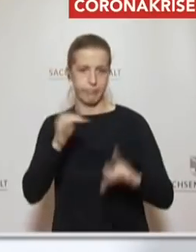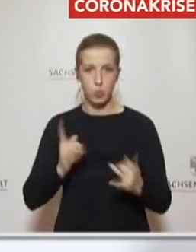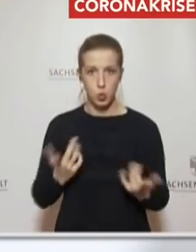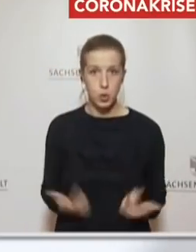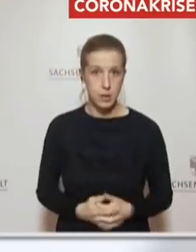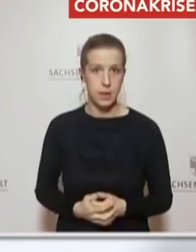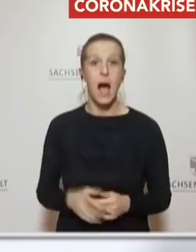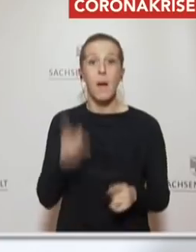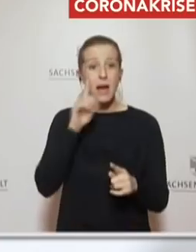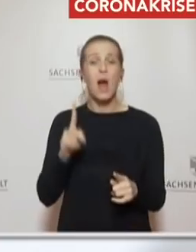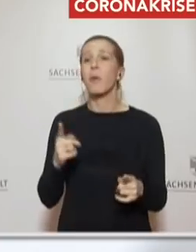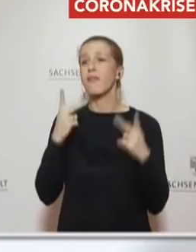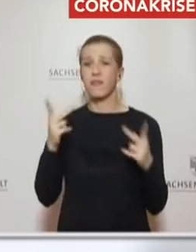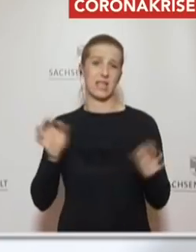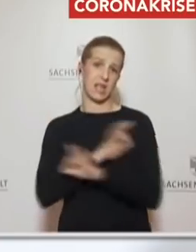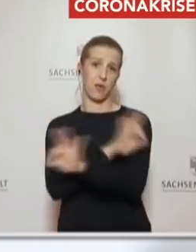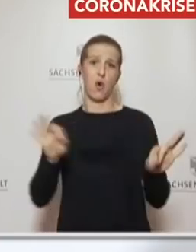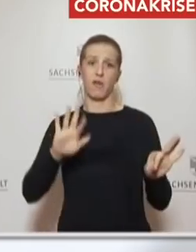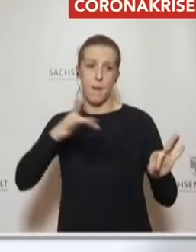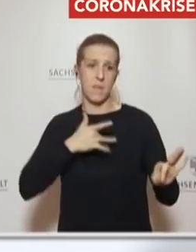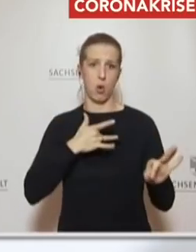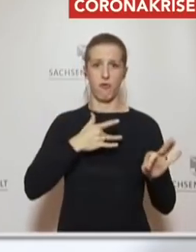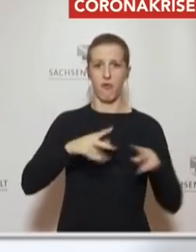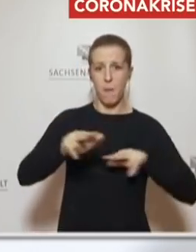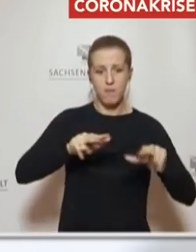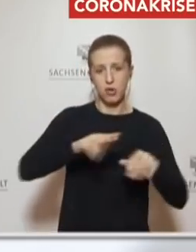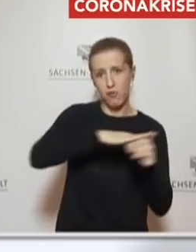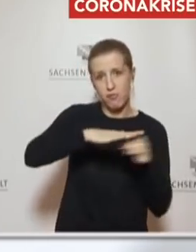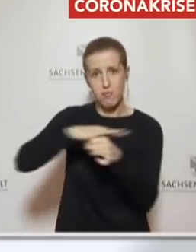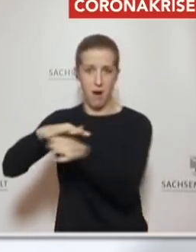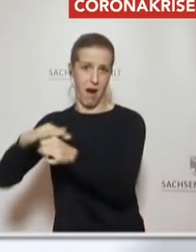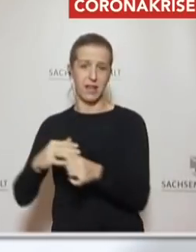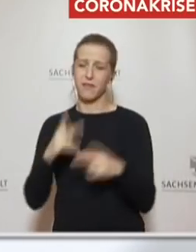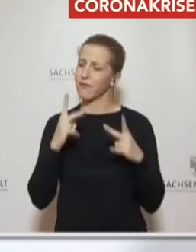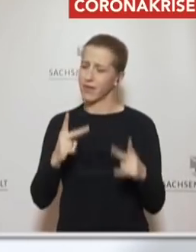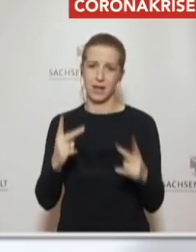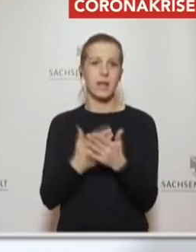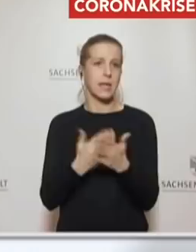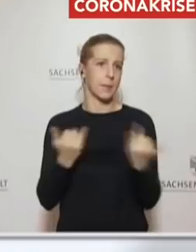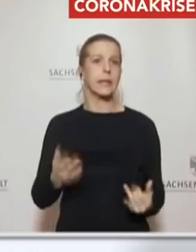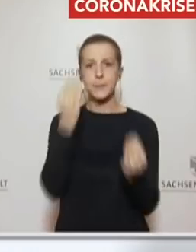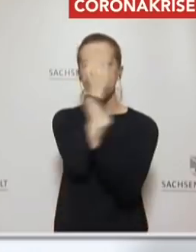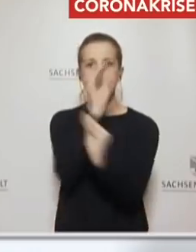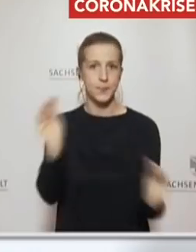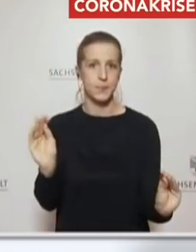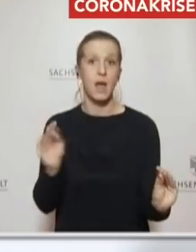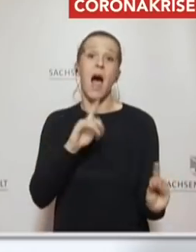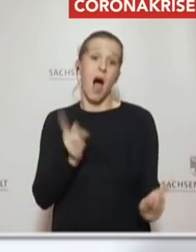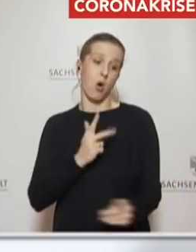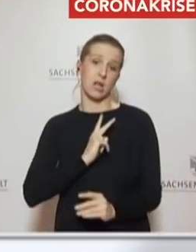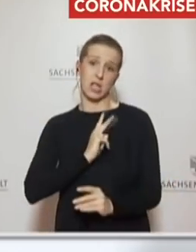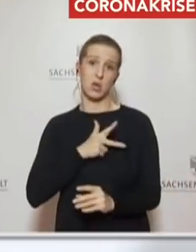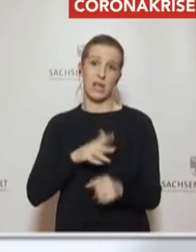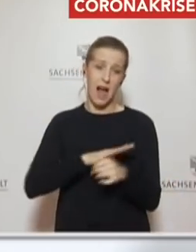Stelle auch ein Signal an die Betroffenen in der Wirtschaft geben. Uns ist auch bewusst, dass im sozialen Bereich vieles noch zu machen